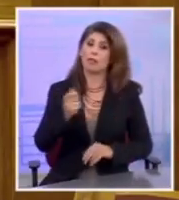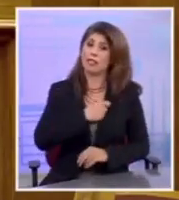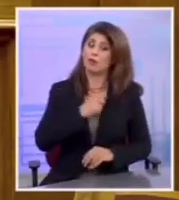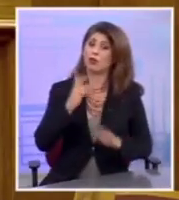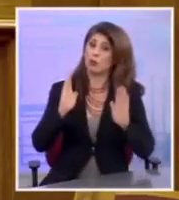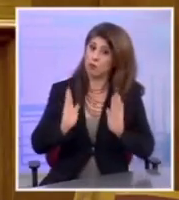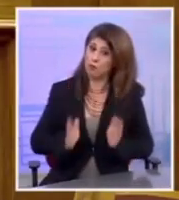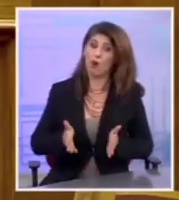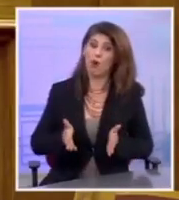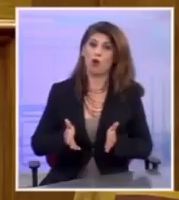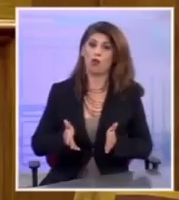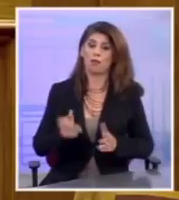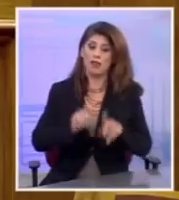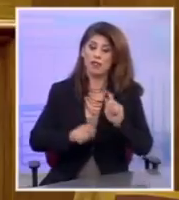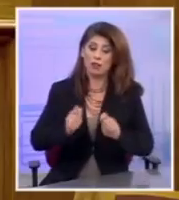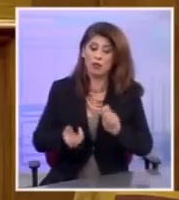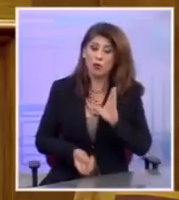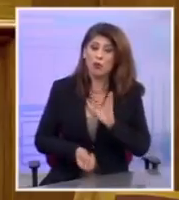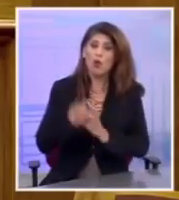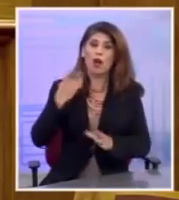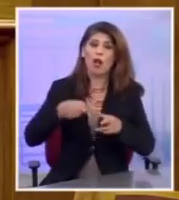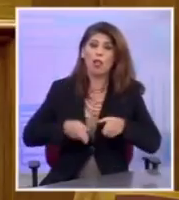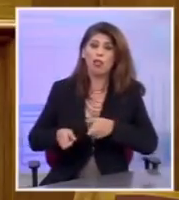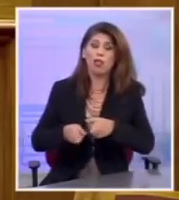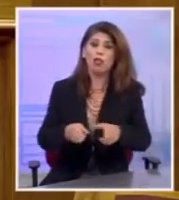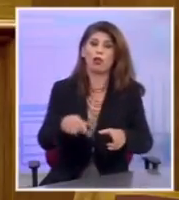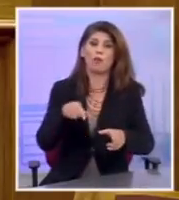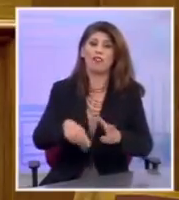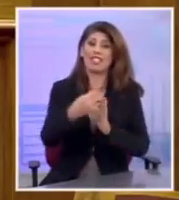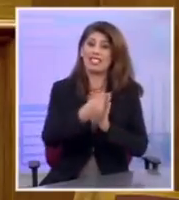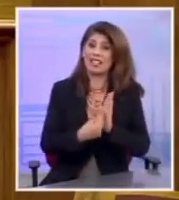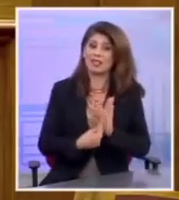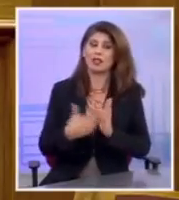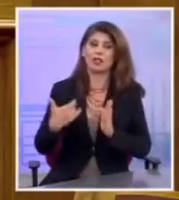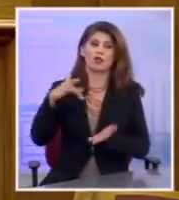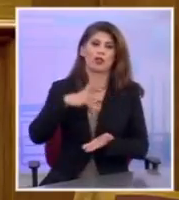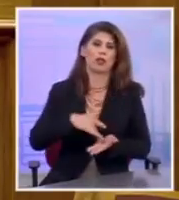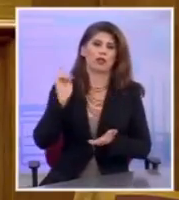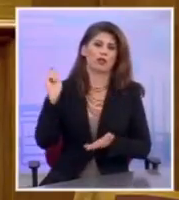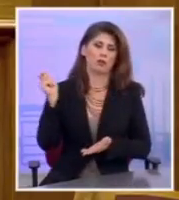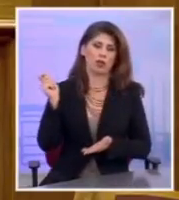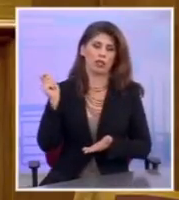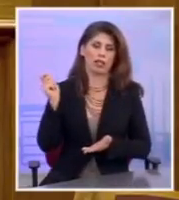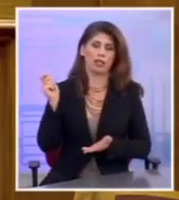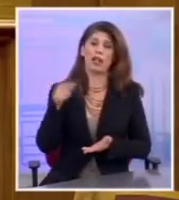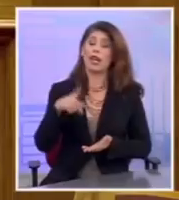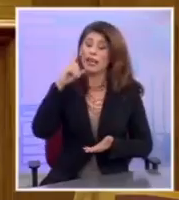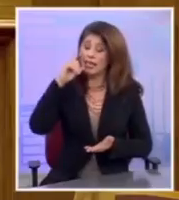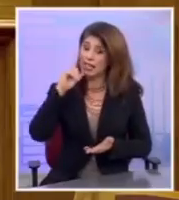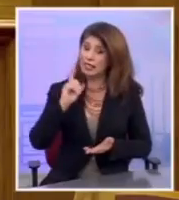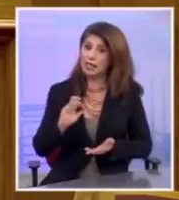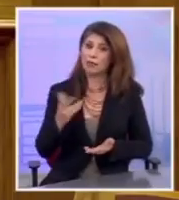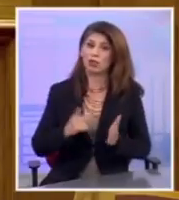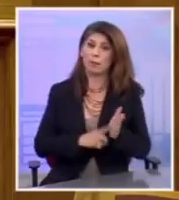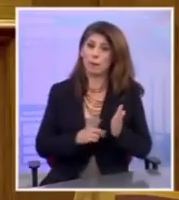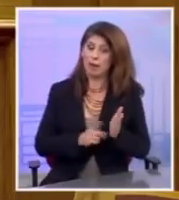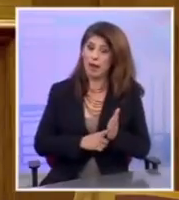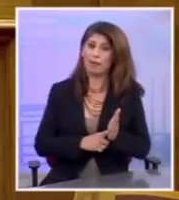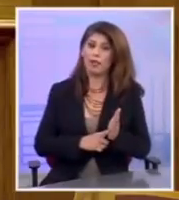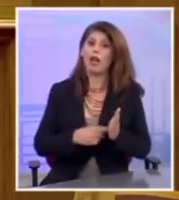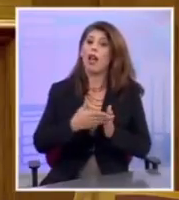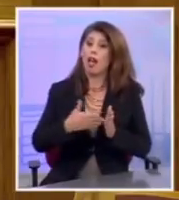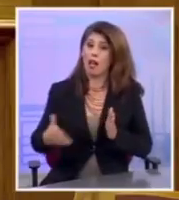να χαράξουμε ένα καινούριο δρόμο όπου αυτές οι αξίες είναι στο κέντρο της πολιτικής. Και ξέρουμε ότι πρέπει αυτές